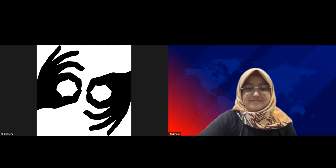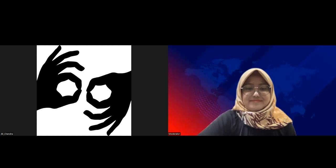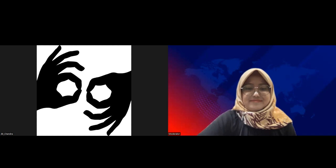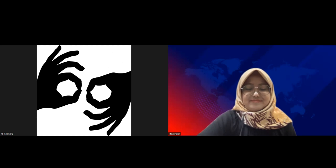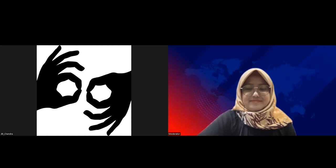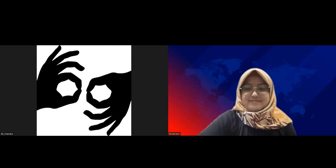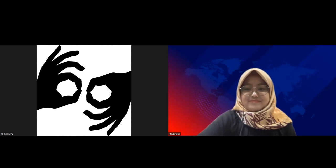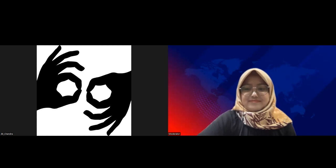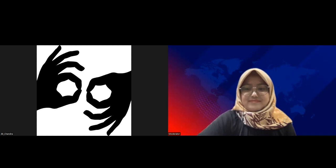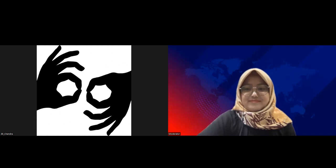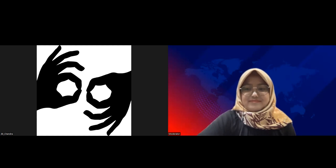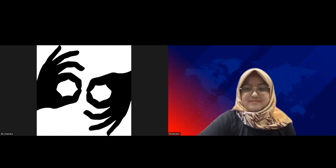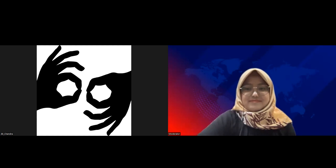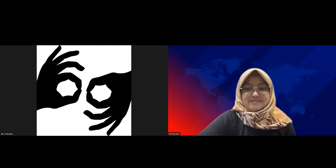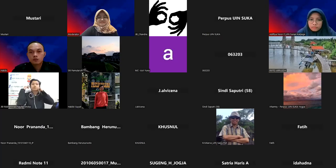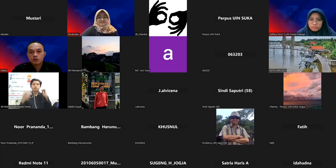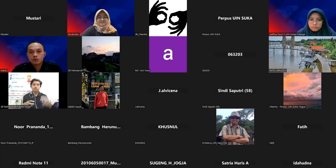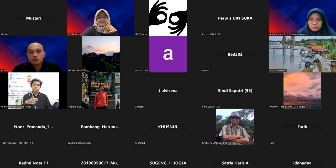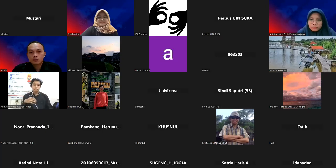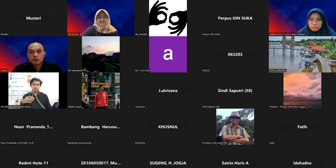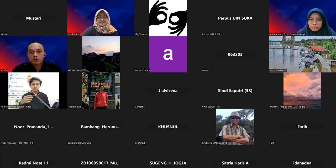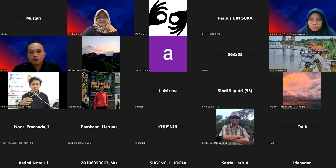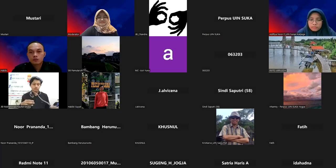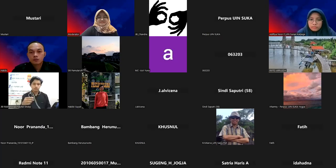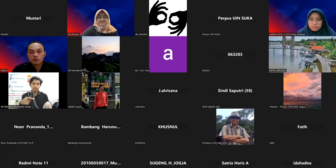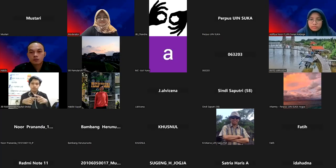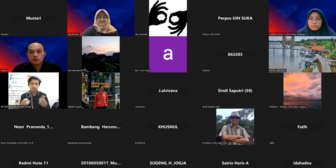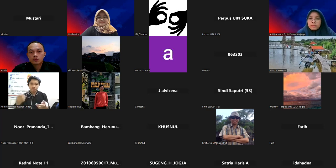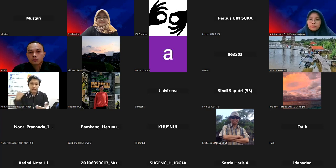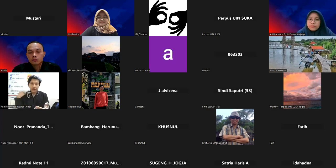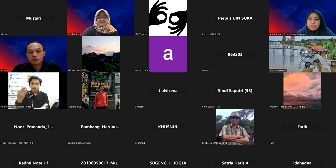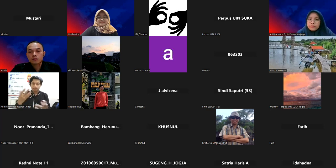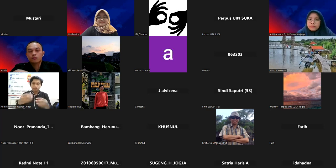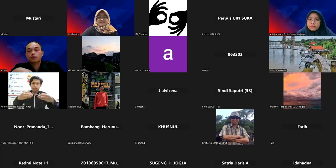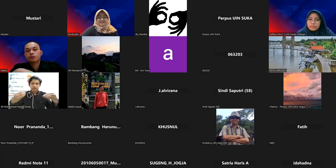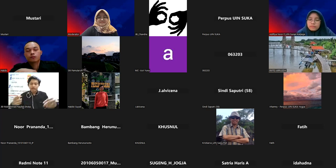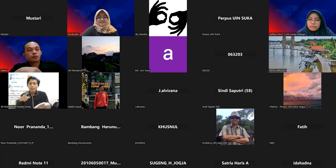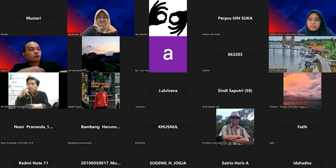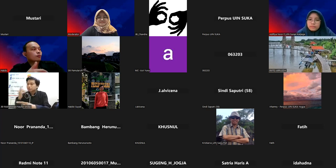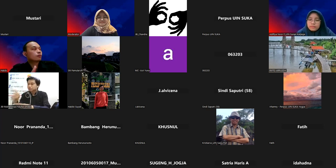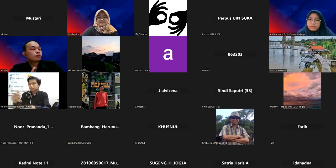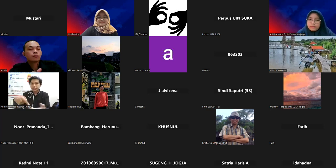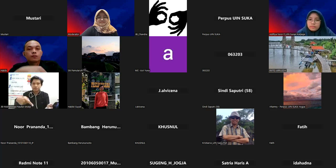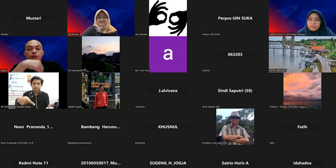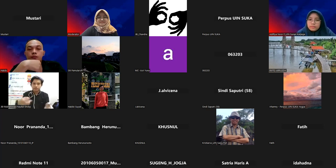tetapi ada karena saya coba memberikan juga ke mahasiswa saya itu ya materi seperti ini